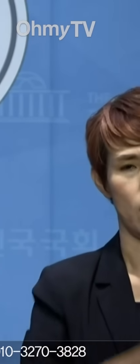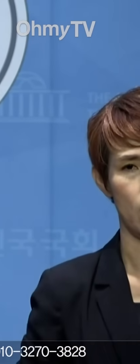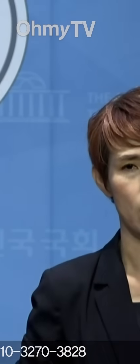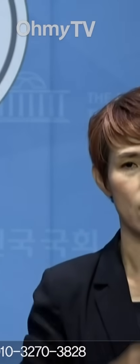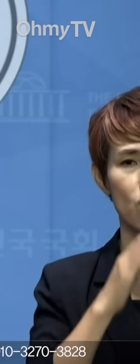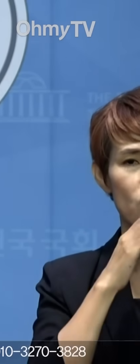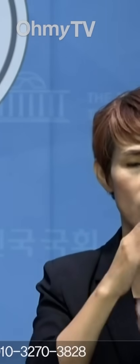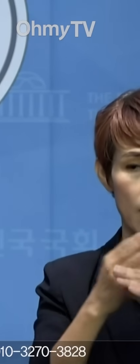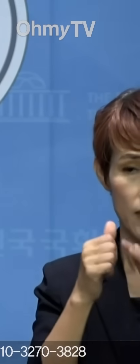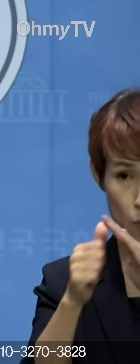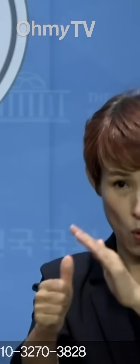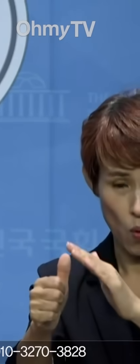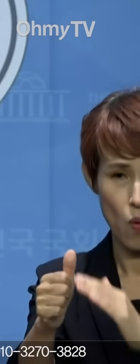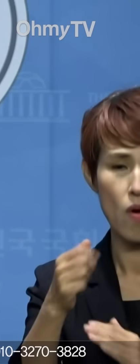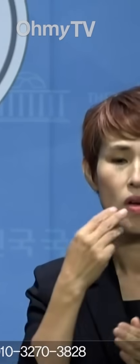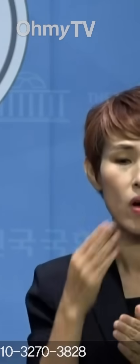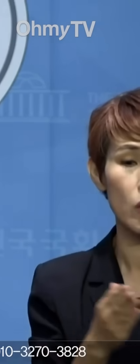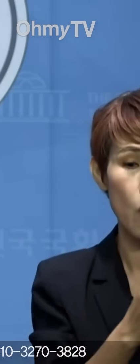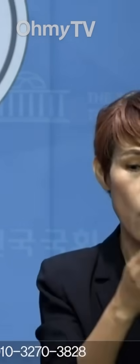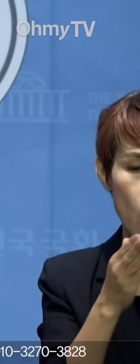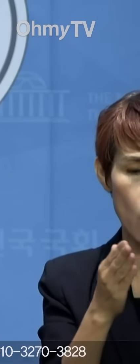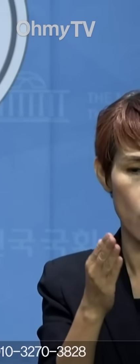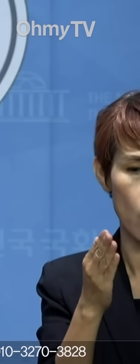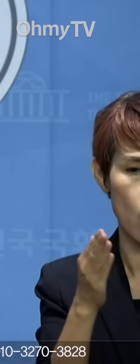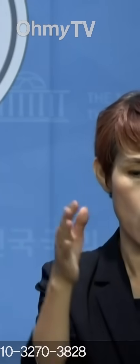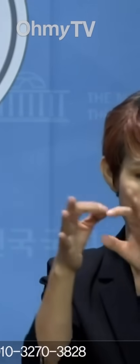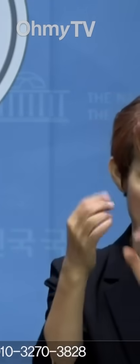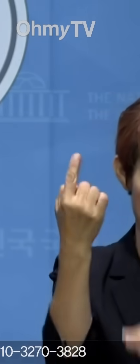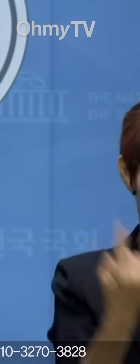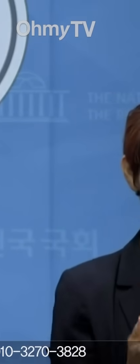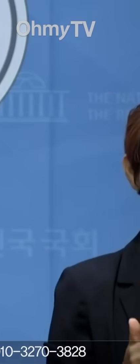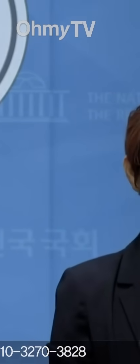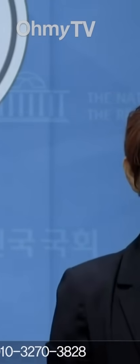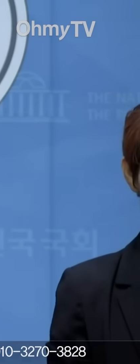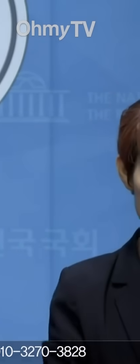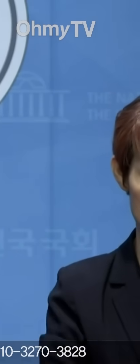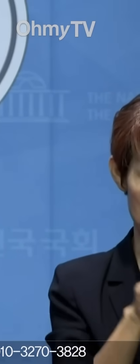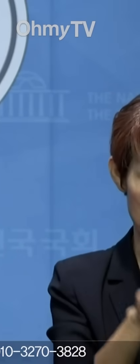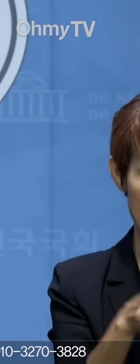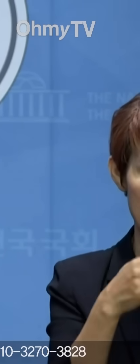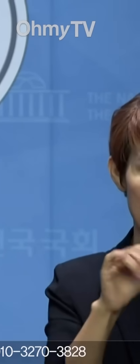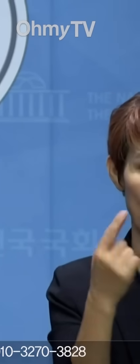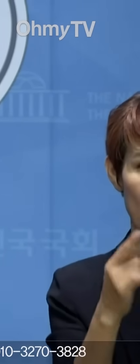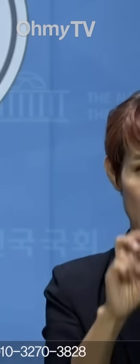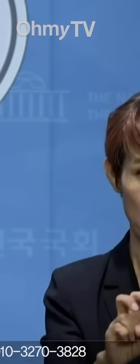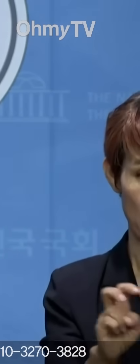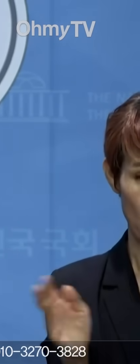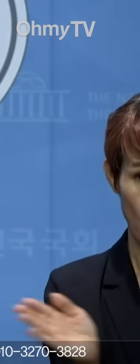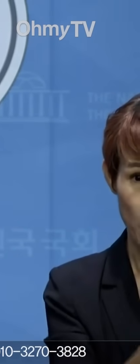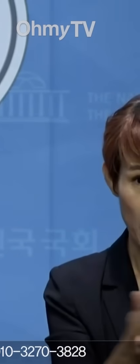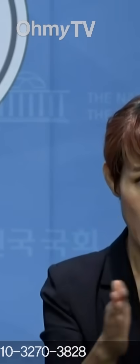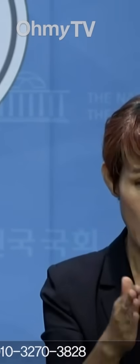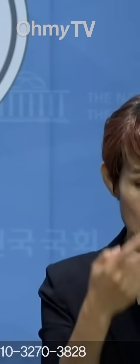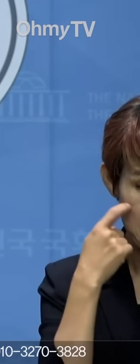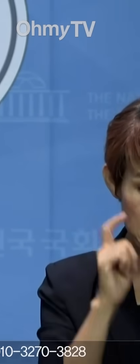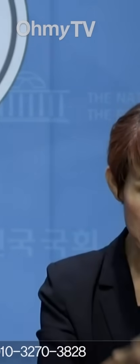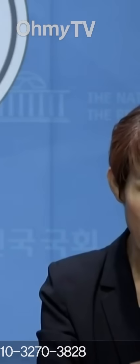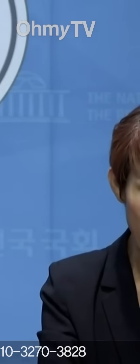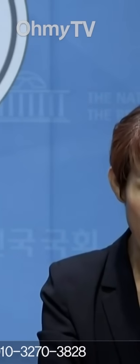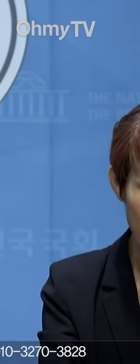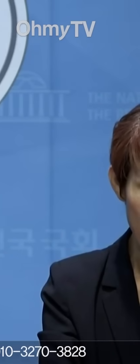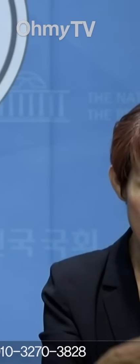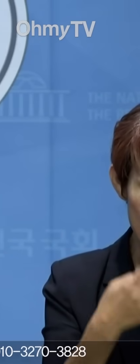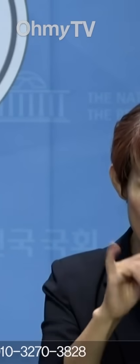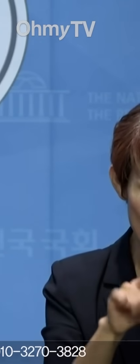대표단이 경기들을 통해 입국했는데 그 명단에 리호남이 없다는 사실이 드러나자